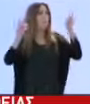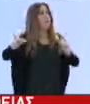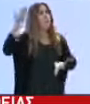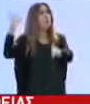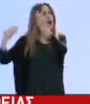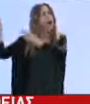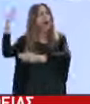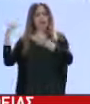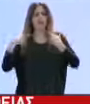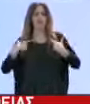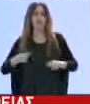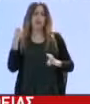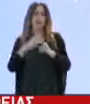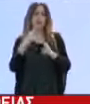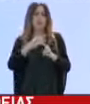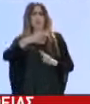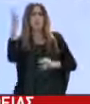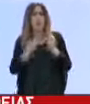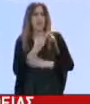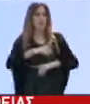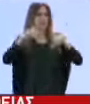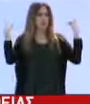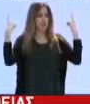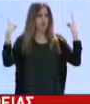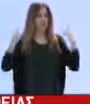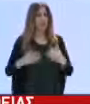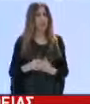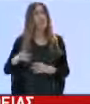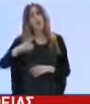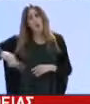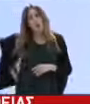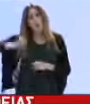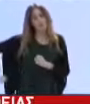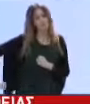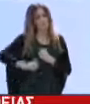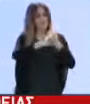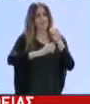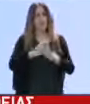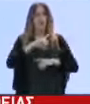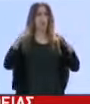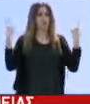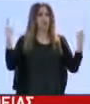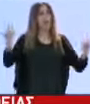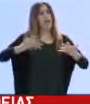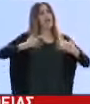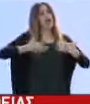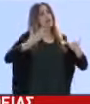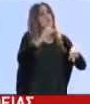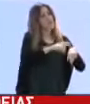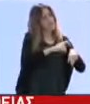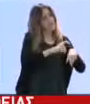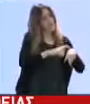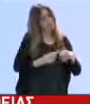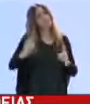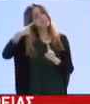της παράταξής μας που στάθηκαν δίπλα στη Νέα Δημοκρατία και στις μεγάλες χαρές και στις μεγάλες